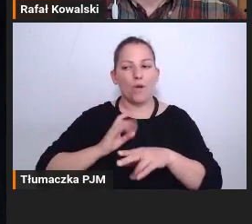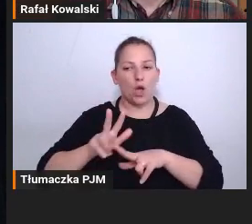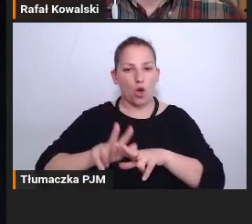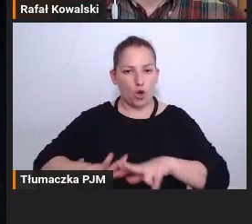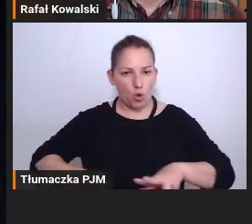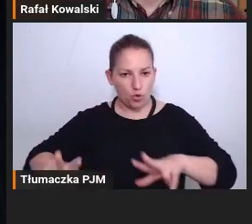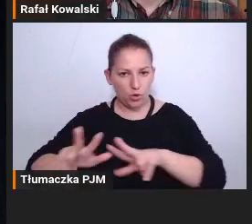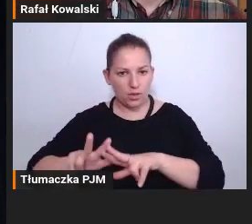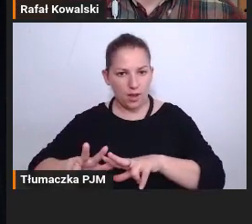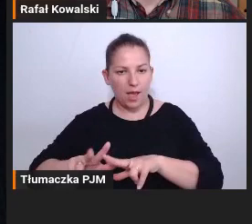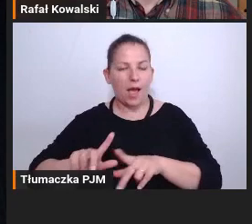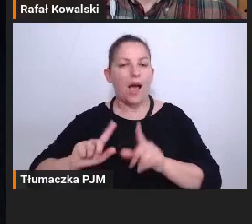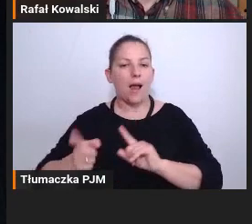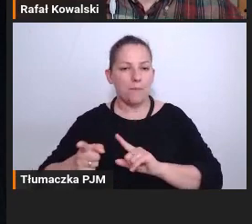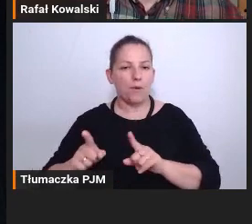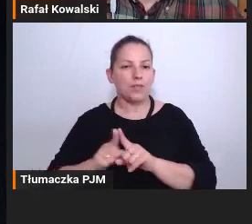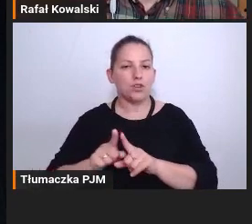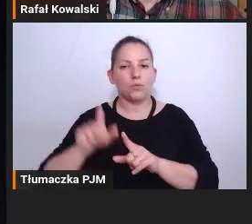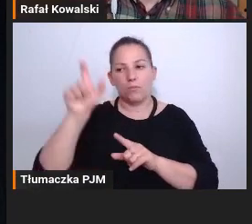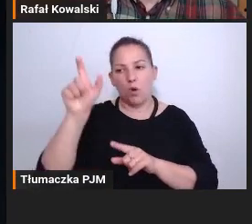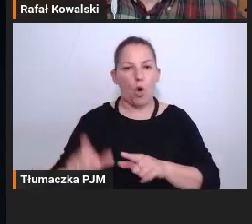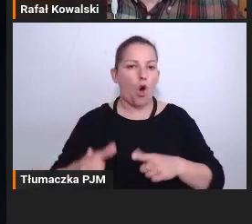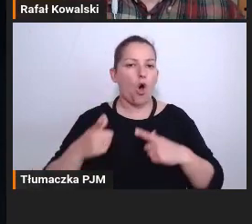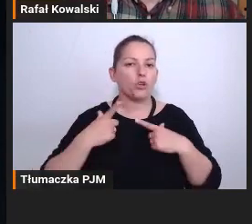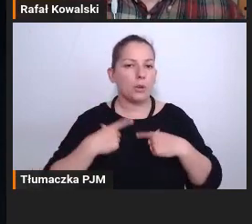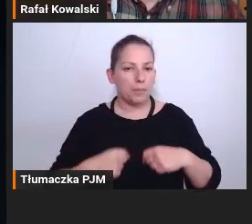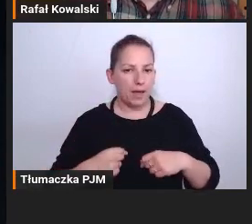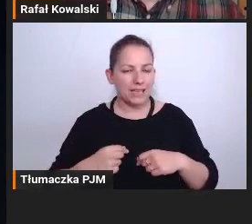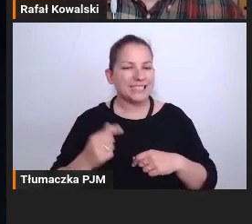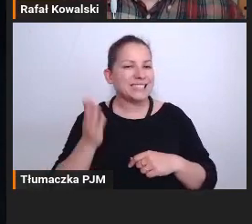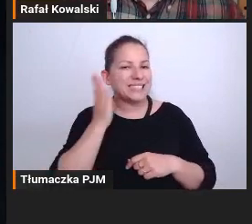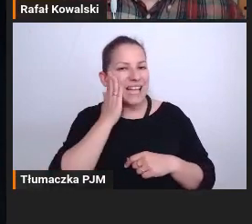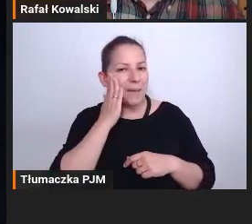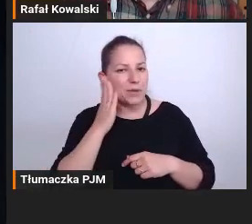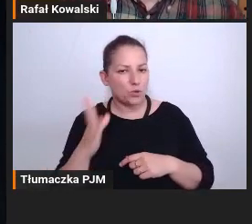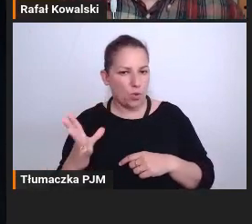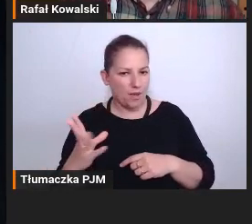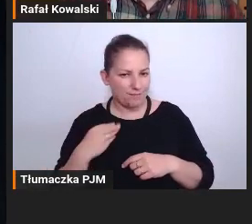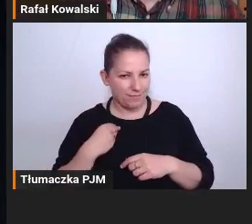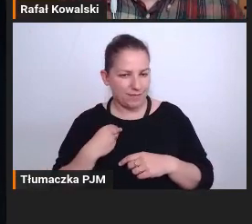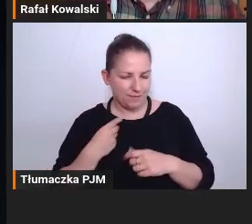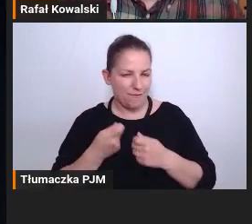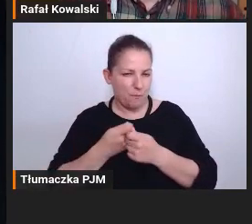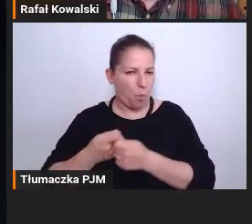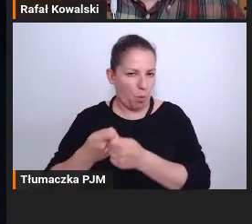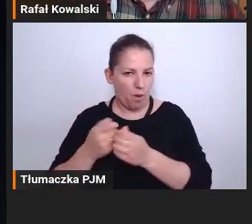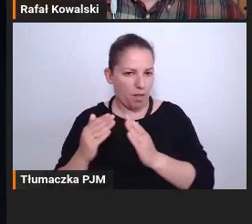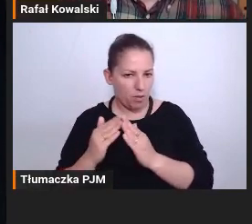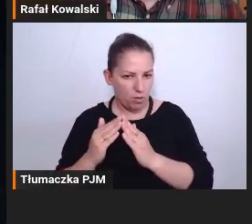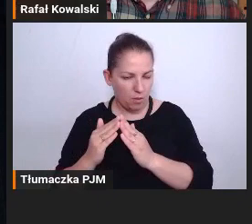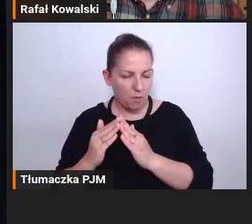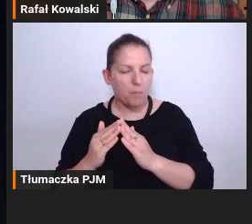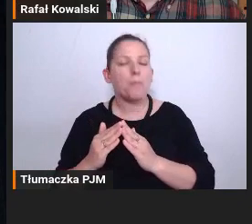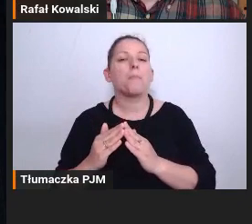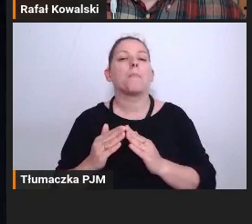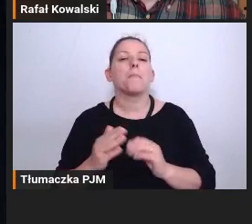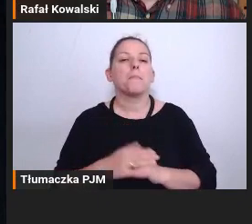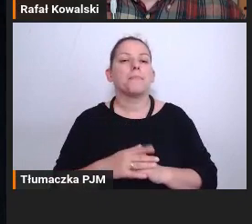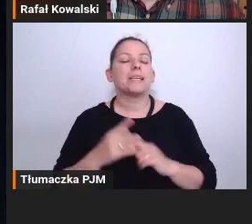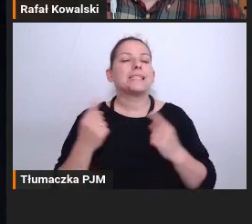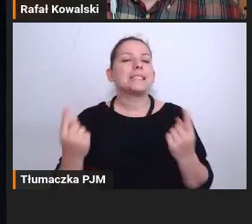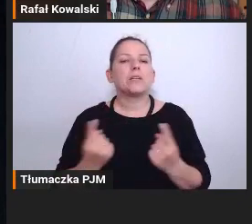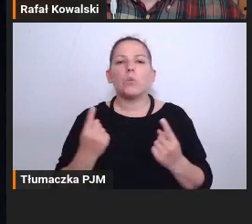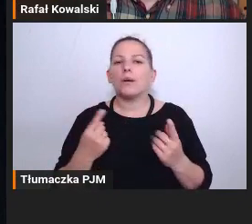rodziny bądź też osobie, z którą zamieszkuje we wspólnym gospodarstwie domowym, w